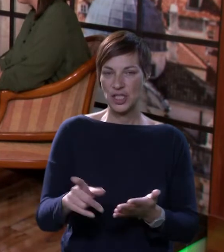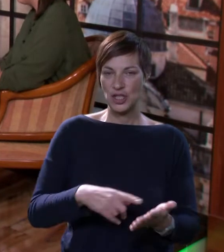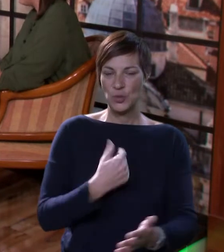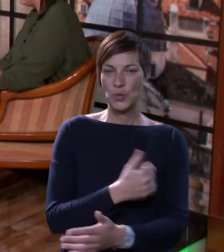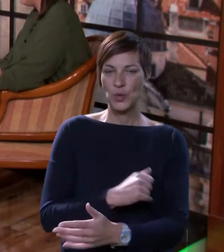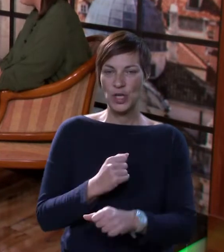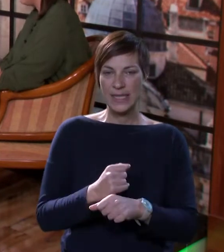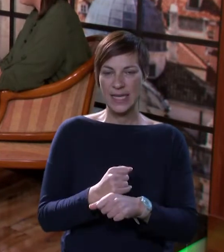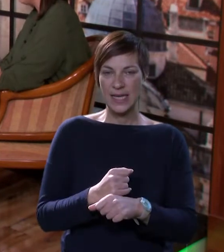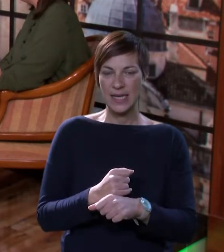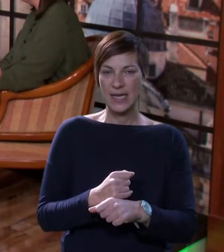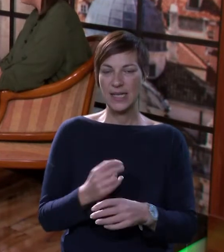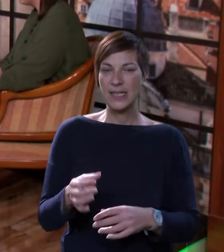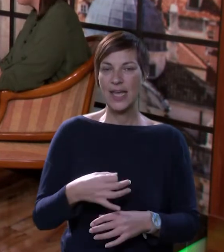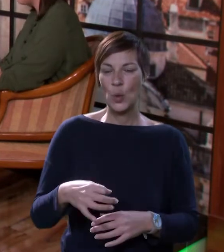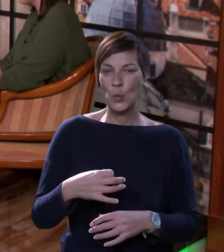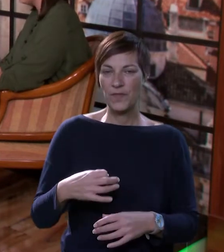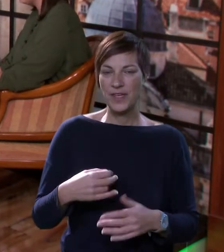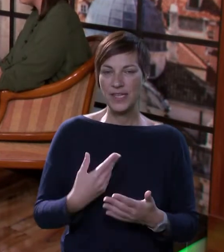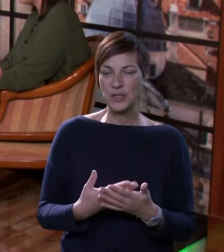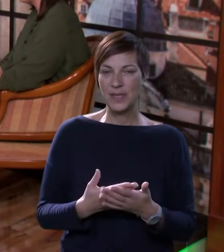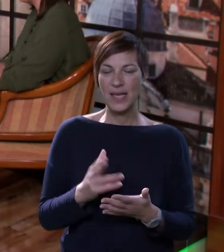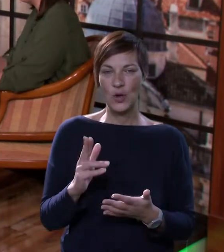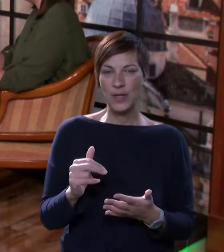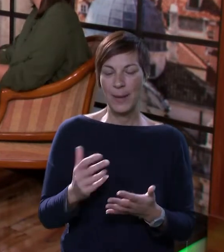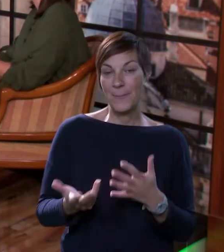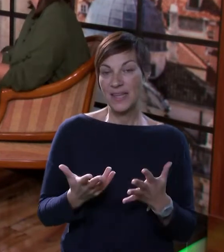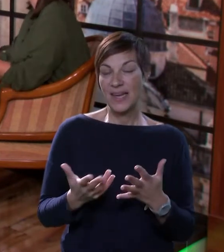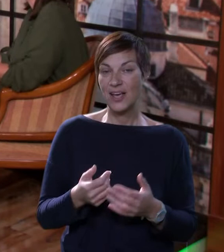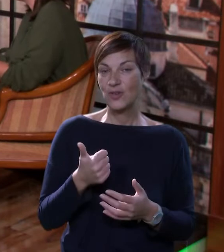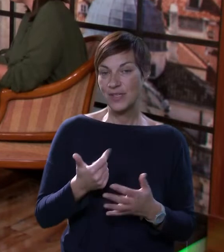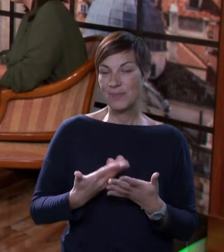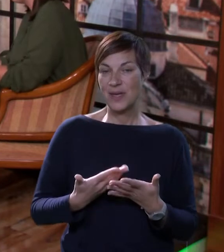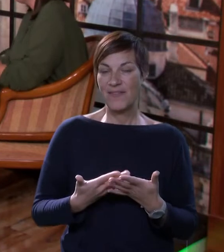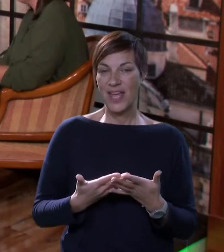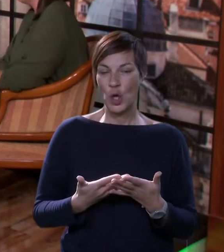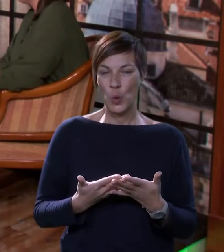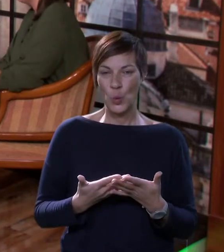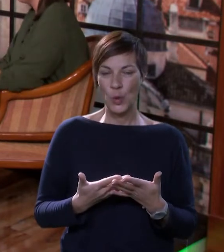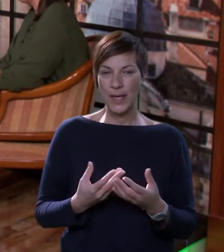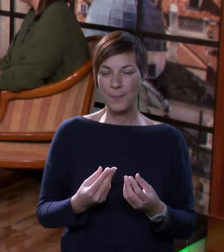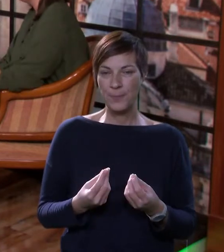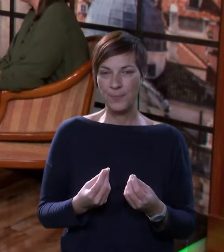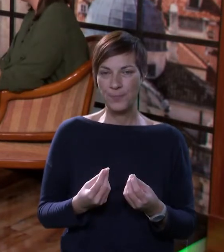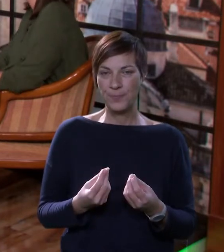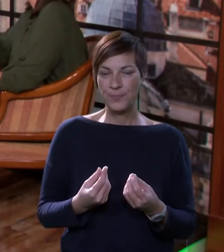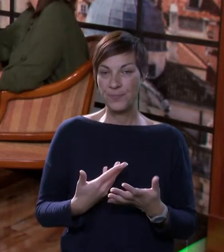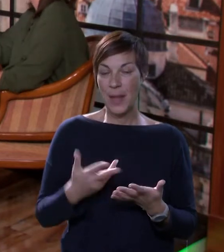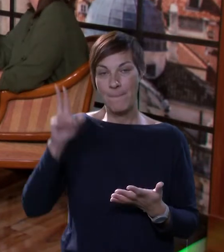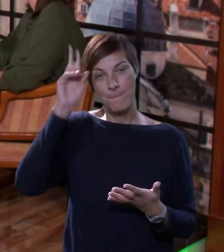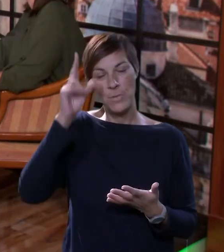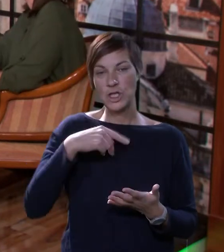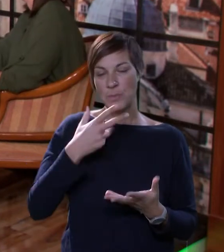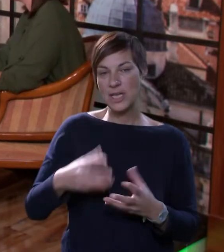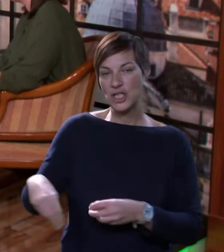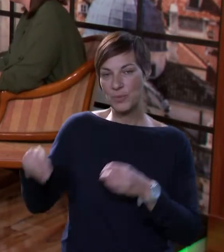dugo godina i radite u vrtićima, tako da imate nekako iz prve ruke taj, možemo